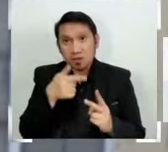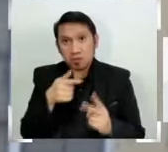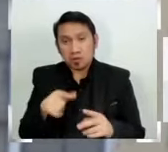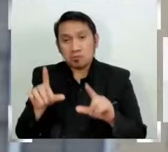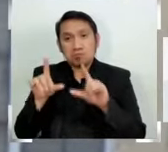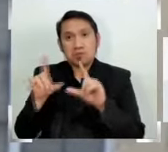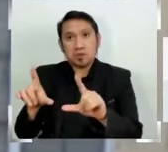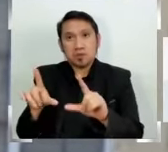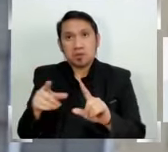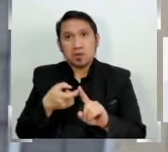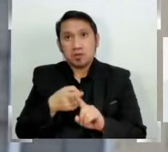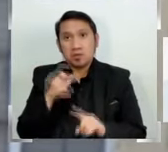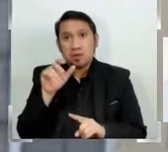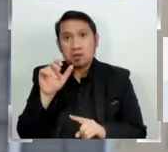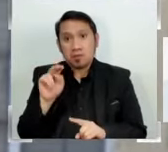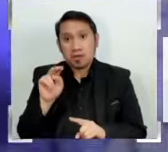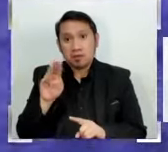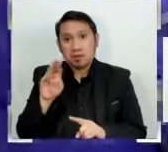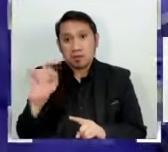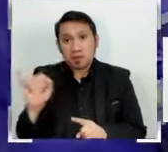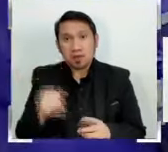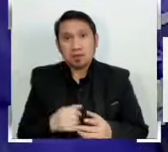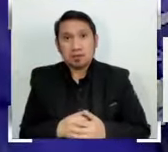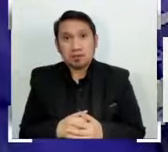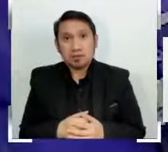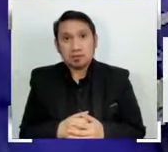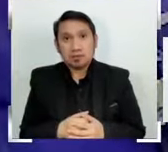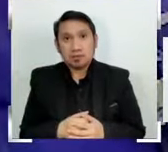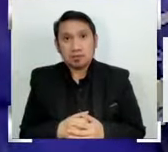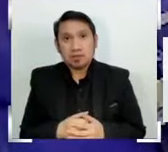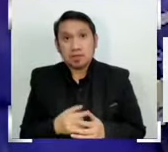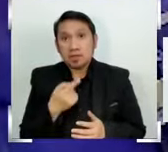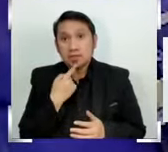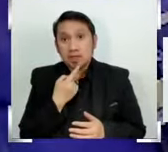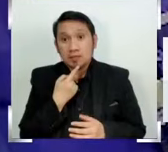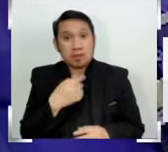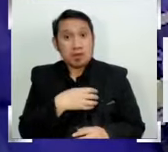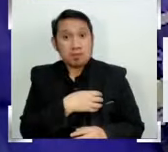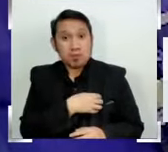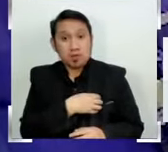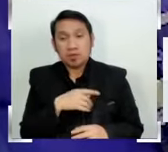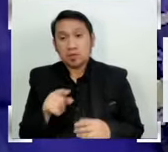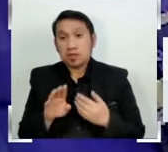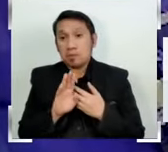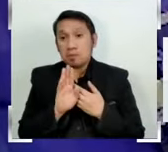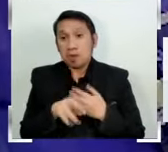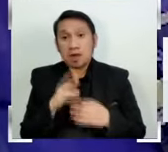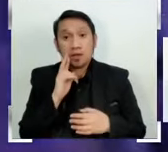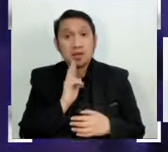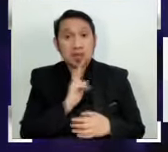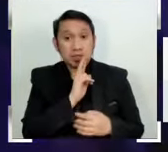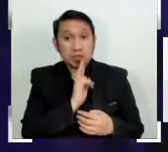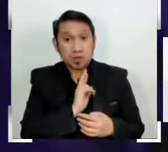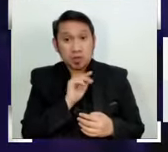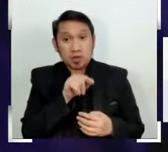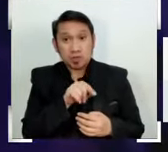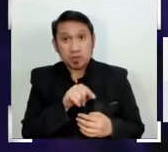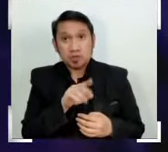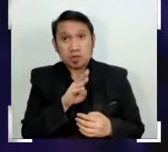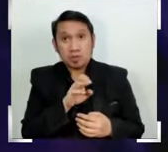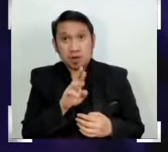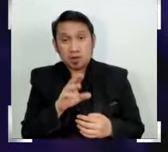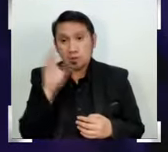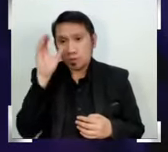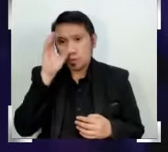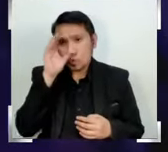ng NBI Bacolod na si Jana Navales. Ayon sa pulisya, bumalik sa reservoir ang nasabing NBI agent para hanapin ang